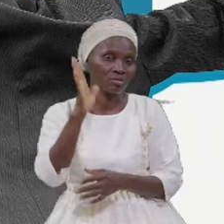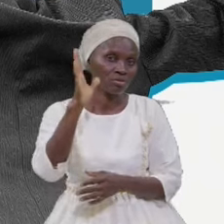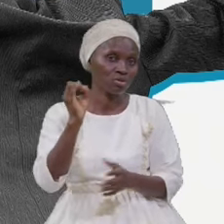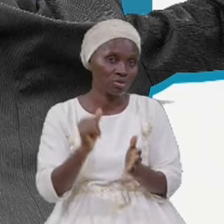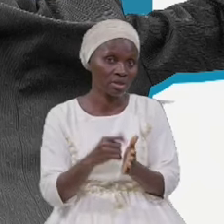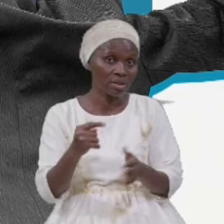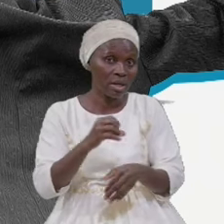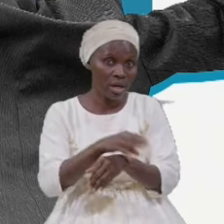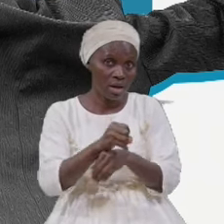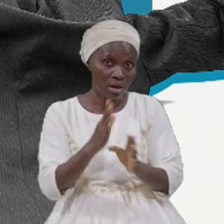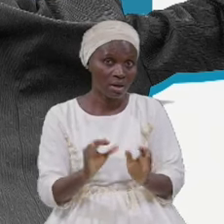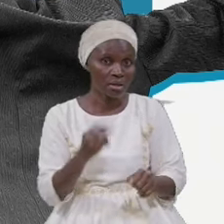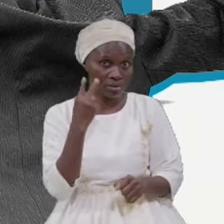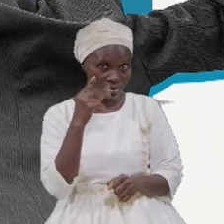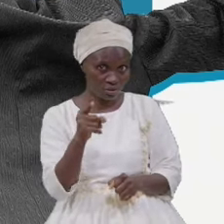vous voient.